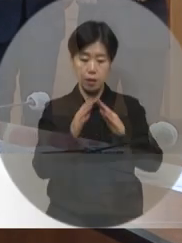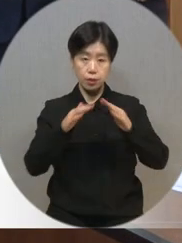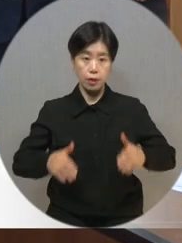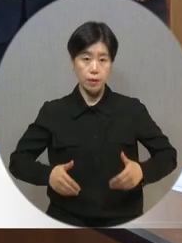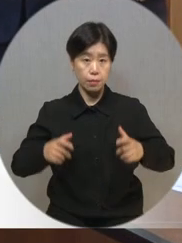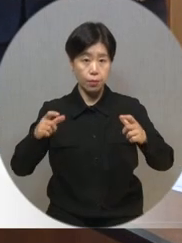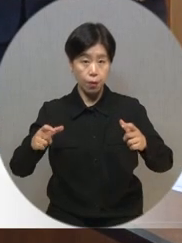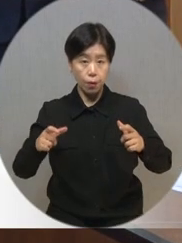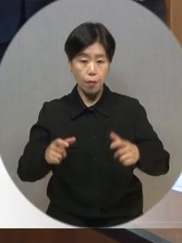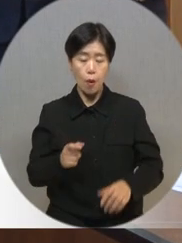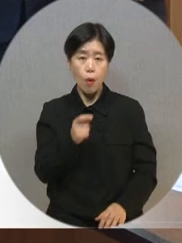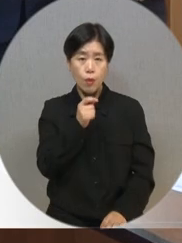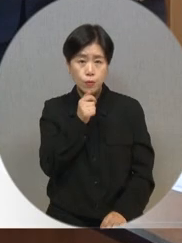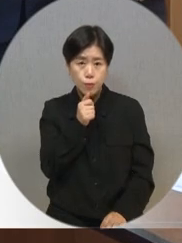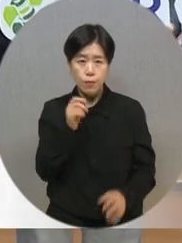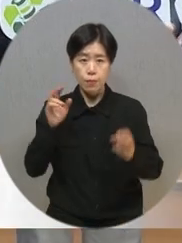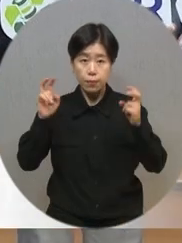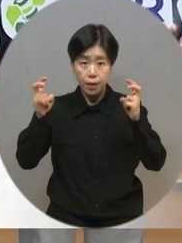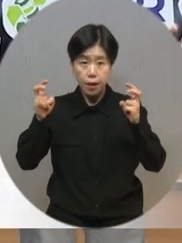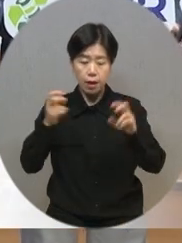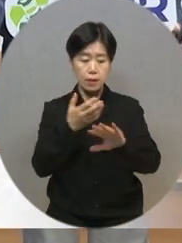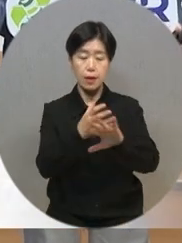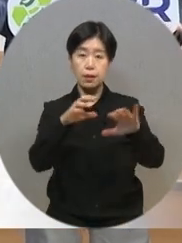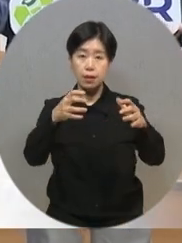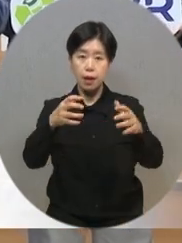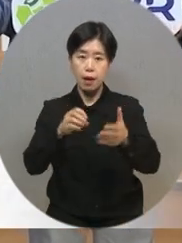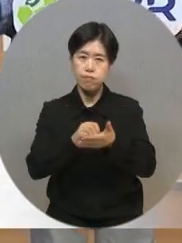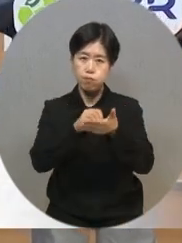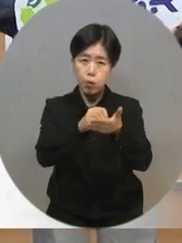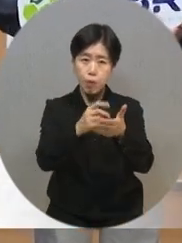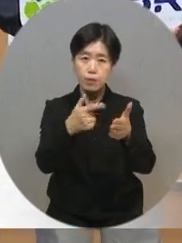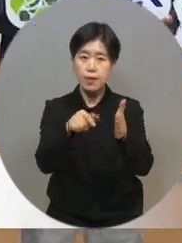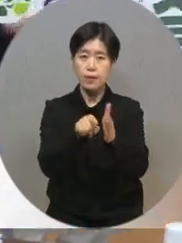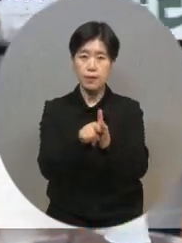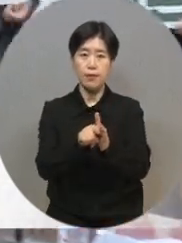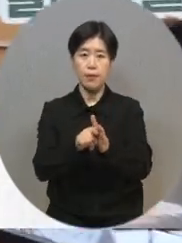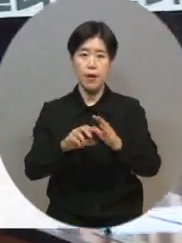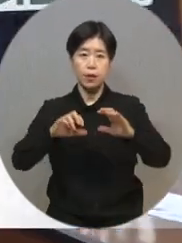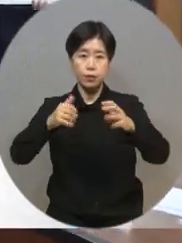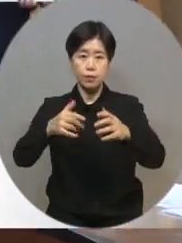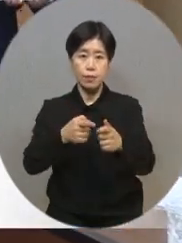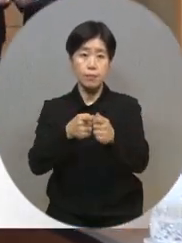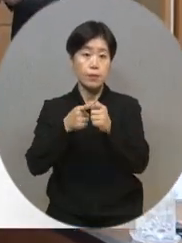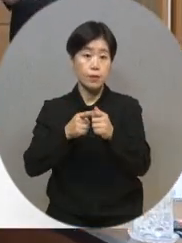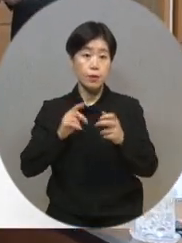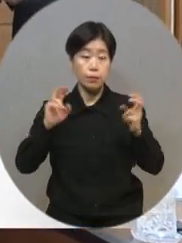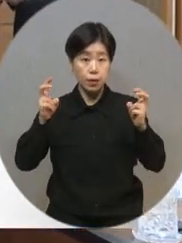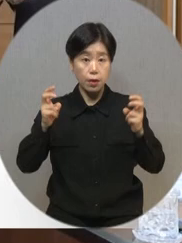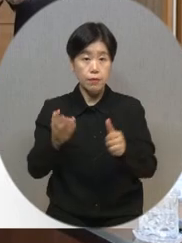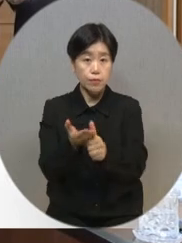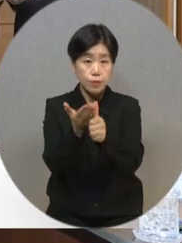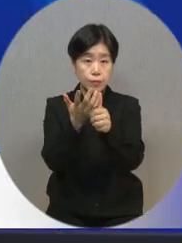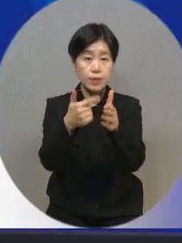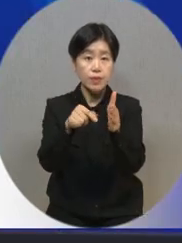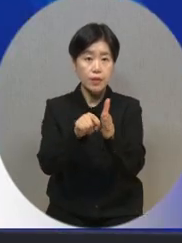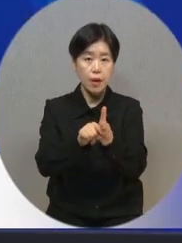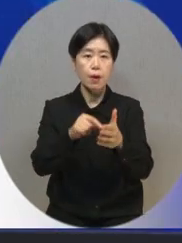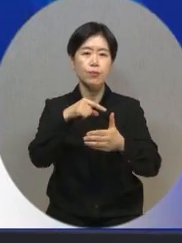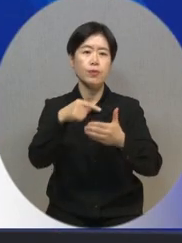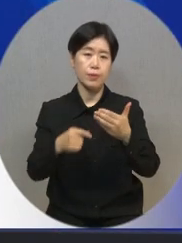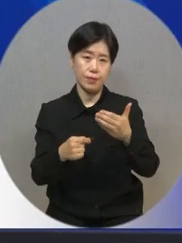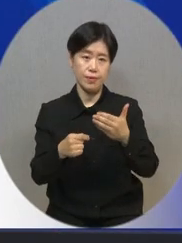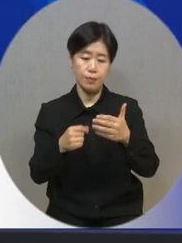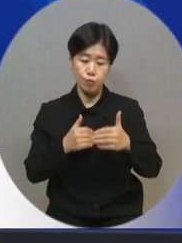전라남도가 지역 중소기업의 해외 진출을 지원해 글로벌 으뜸 기업으로 육성하는 전남 글로벌 으뜸 기업